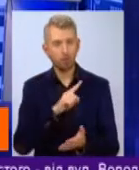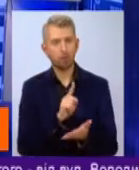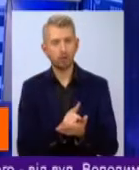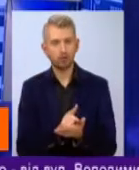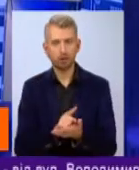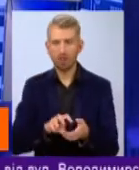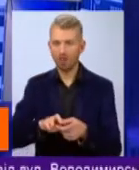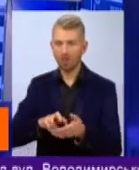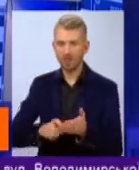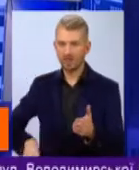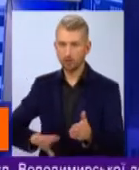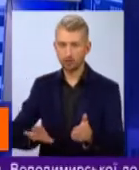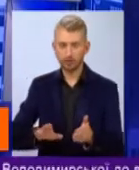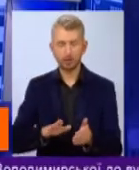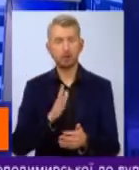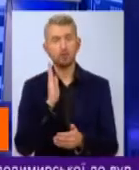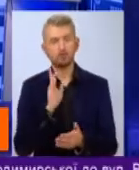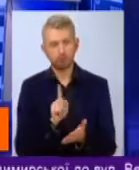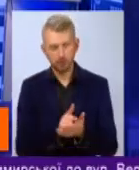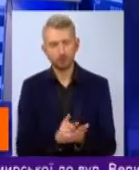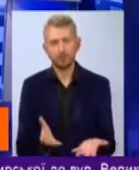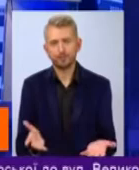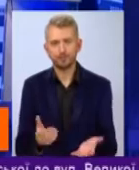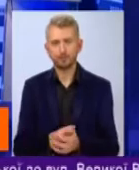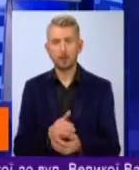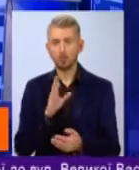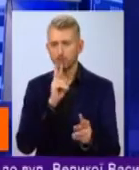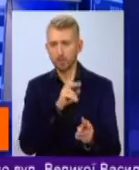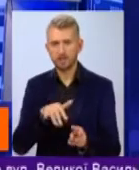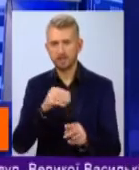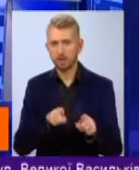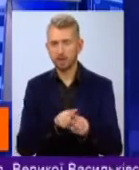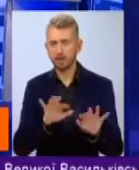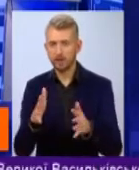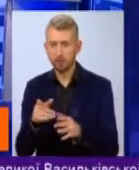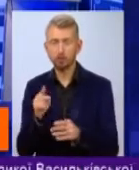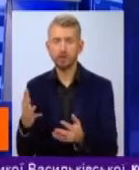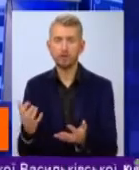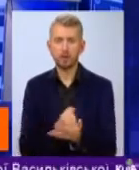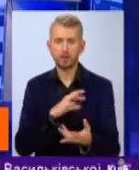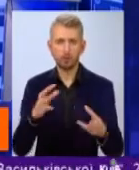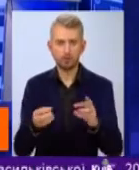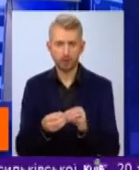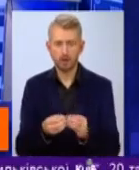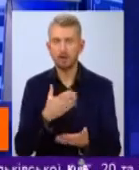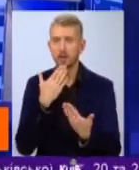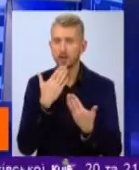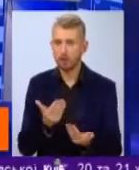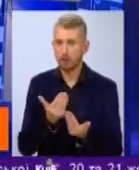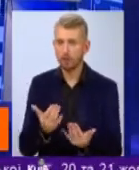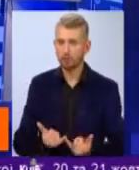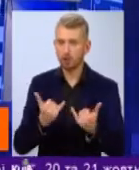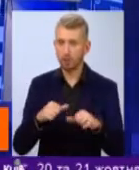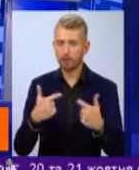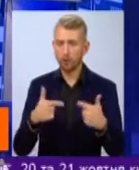викрутиться? Я думаю, що має. Будемо стежити за всіма такими випадками. Я думаю, що тоді досягнемо певних результатів. Дякую вам, шановні гості.